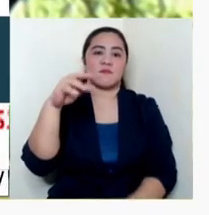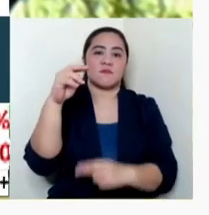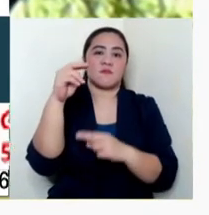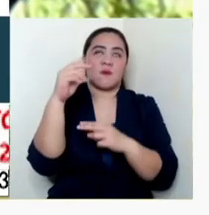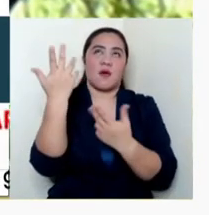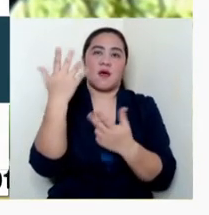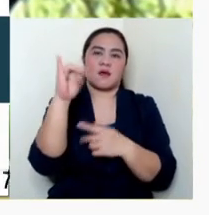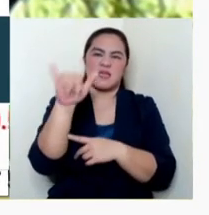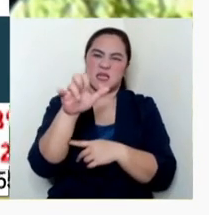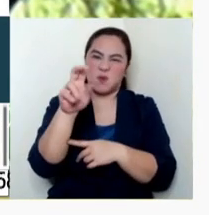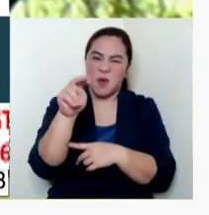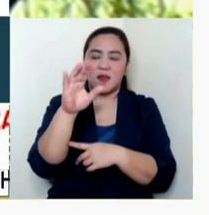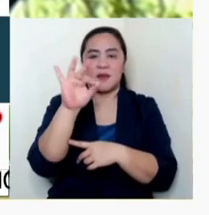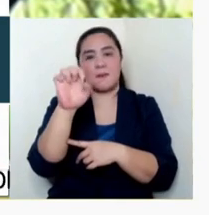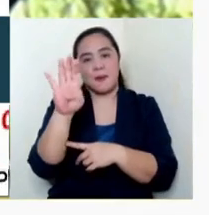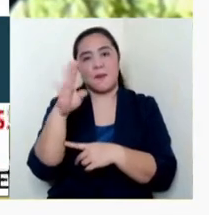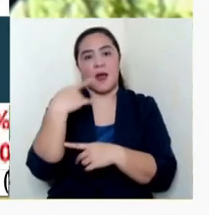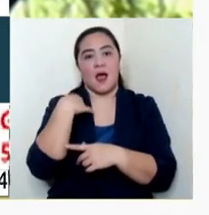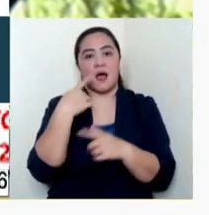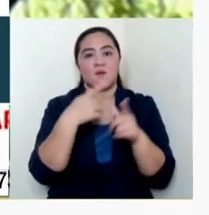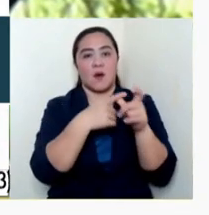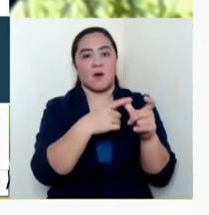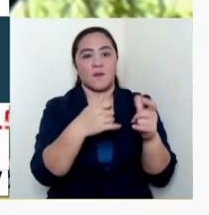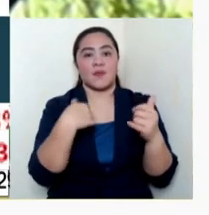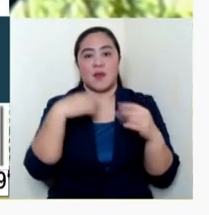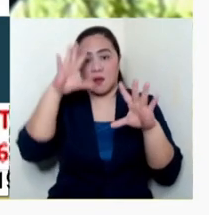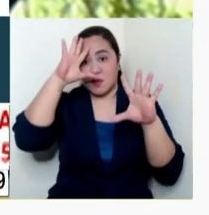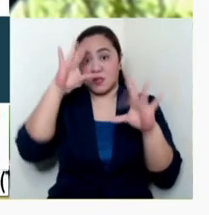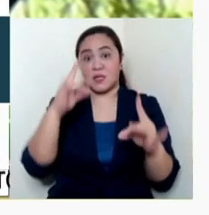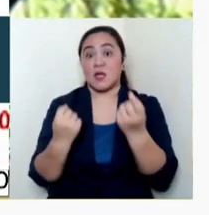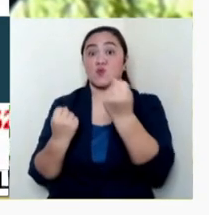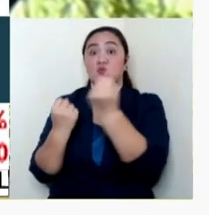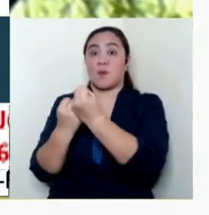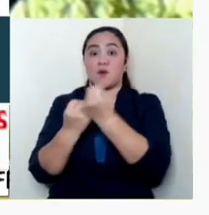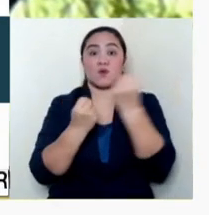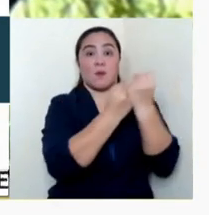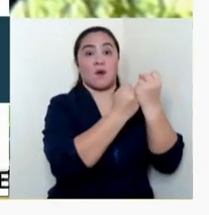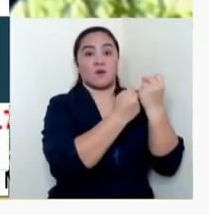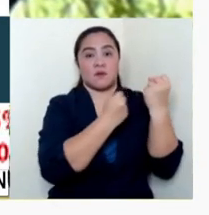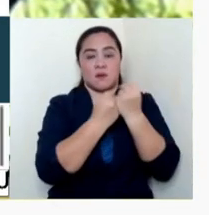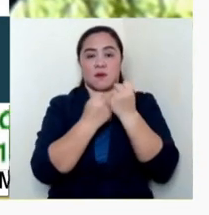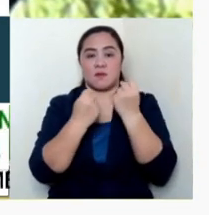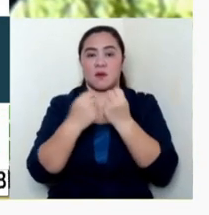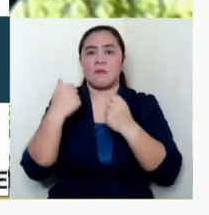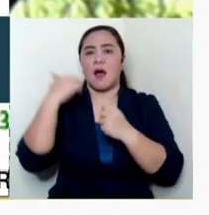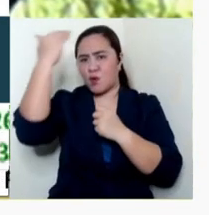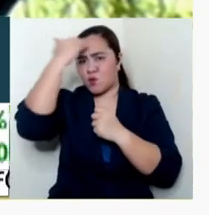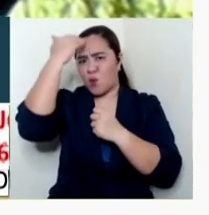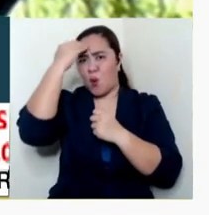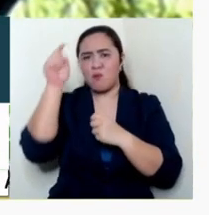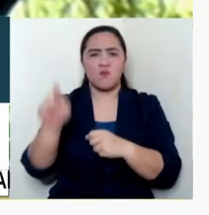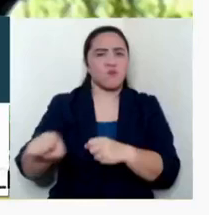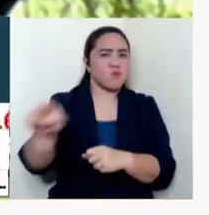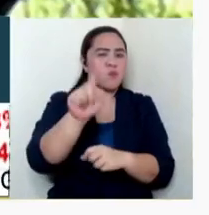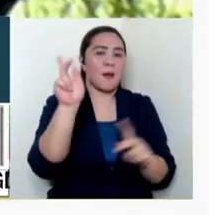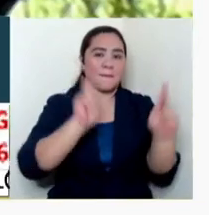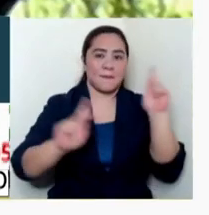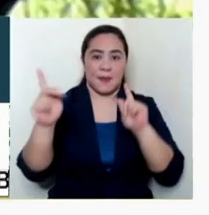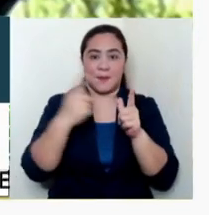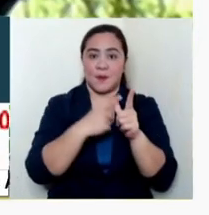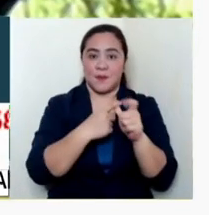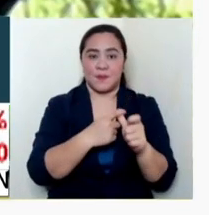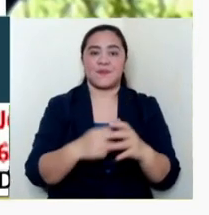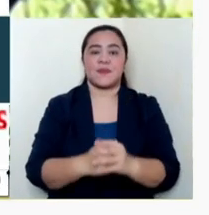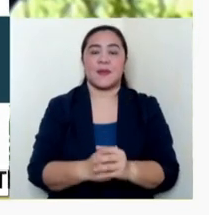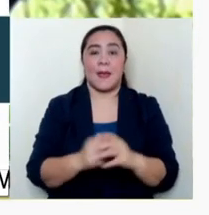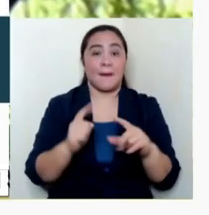nagpasya na siya ang suportahan at dalhin, bagaman kilala ko rin yung mga ibang tumatakbo. Sa ngayon, Carmina, sagot lamang sa